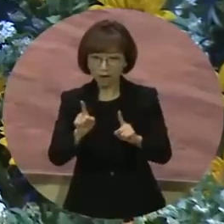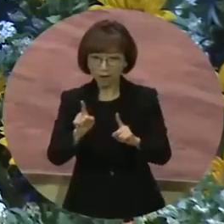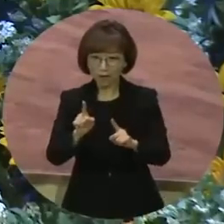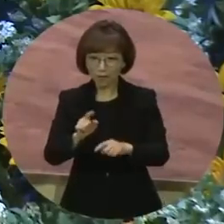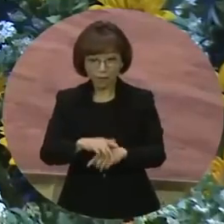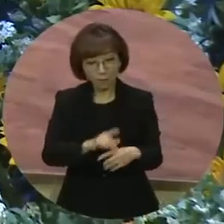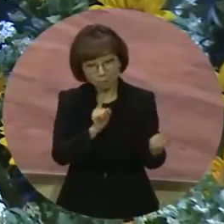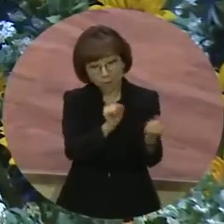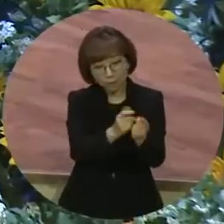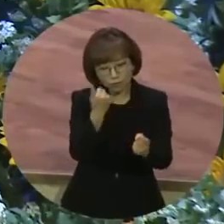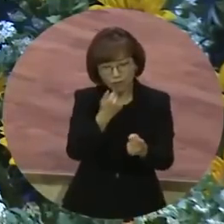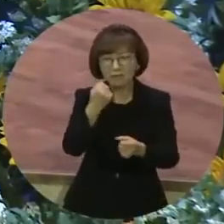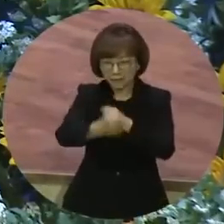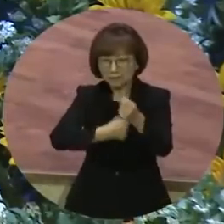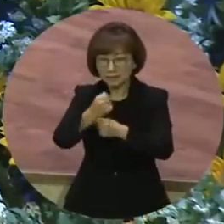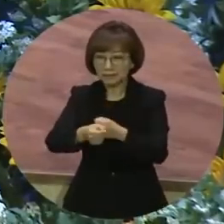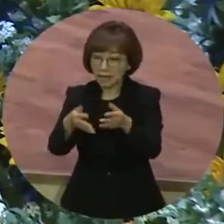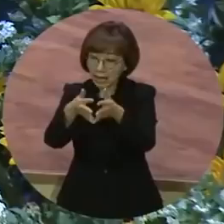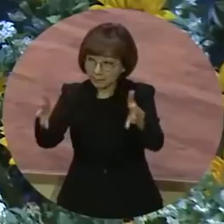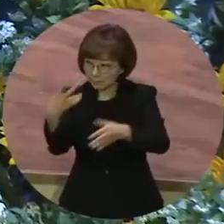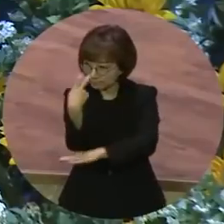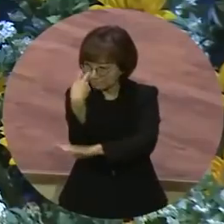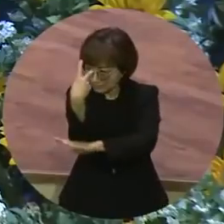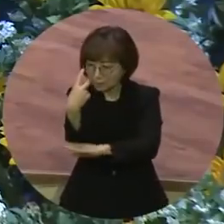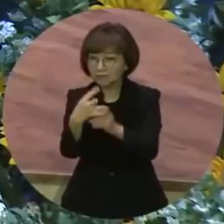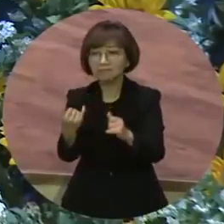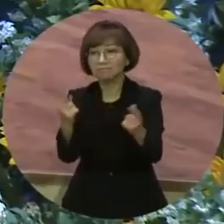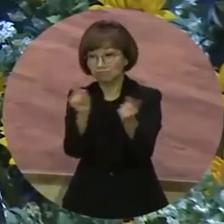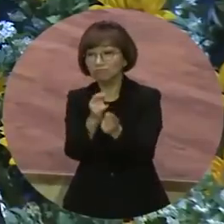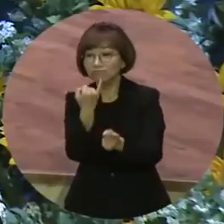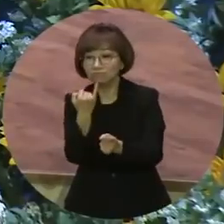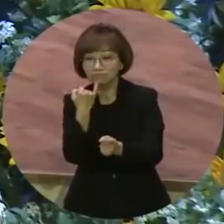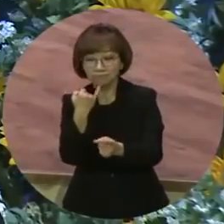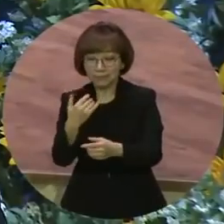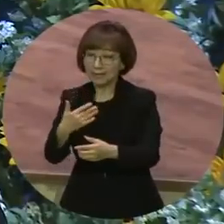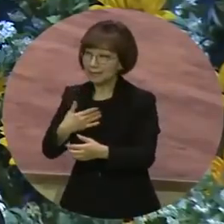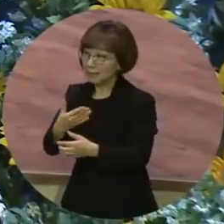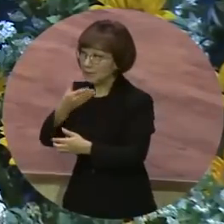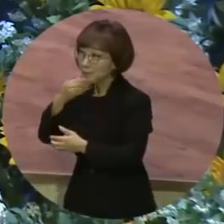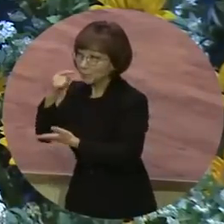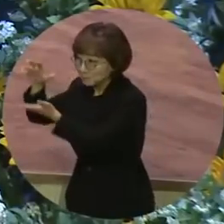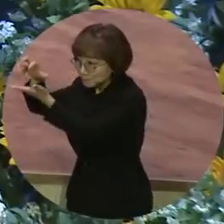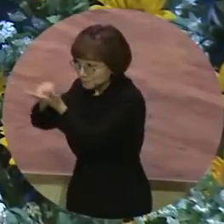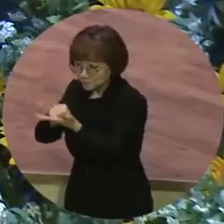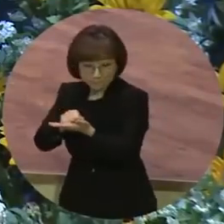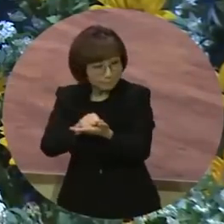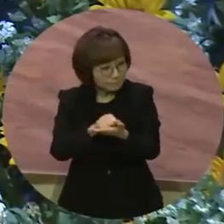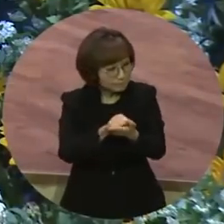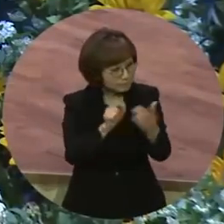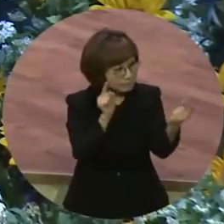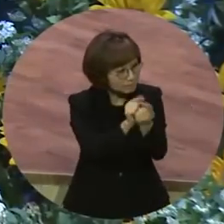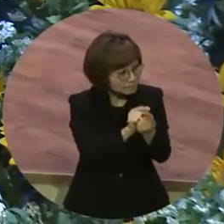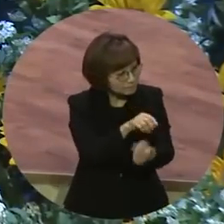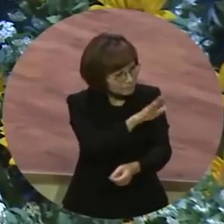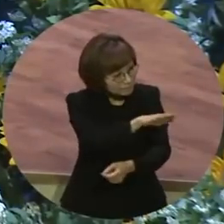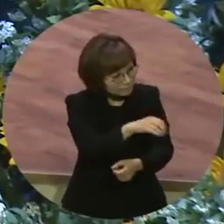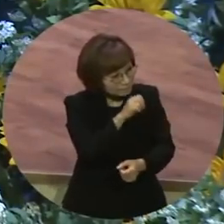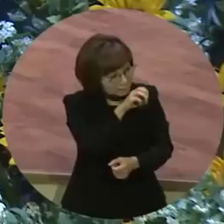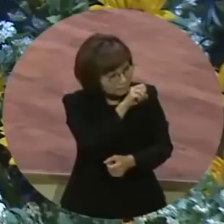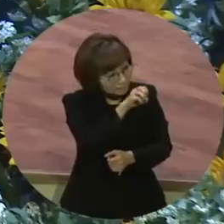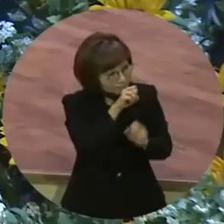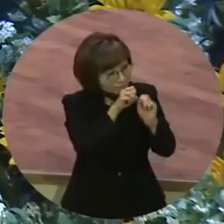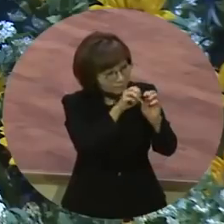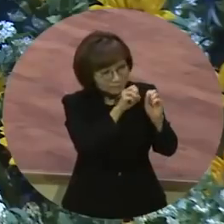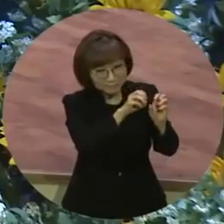좋아. 누구든지 상관없다고 그 사람을 만나서 내가 입에서 복음을 말하는 그